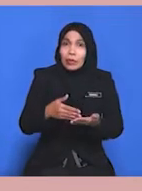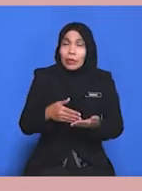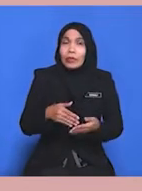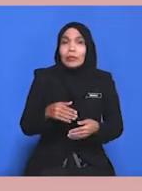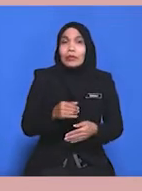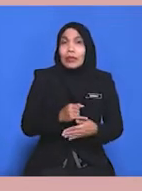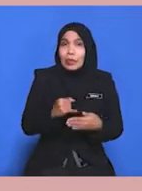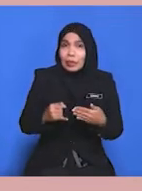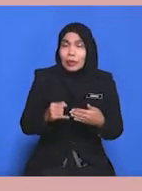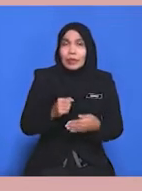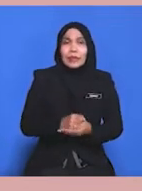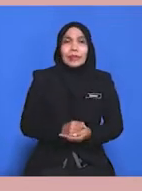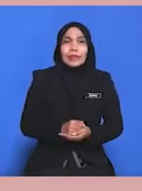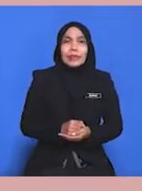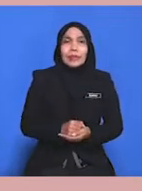akhir.